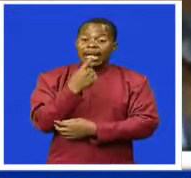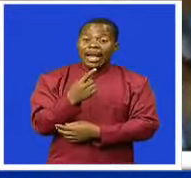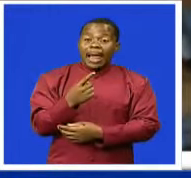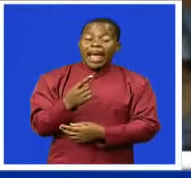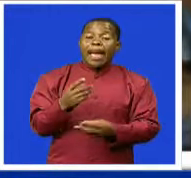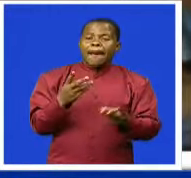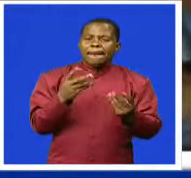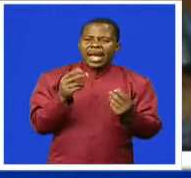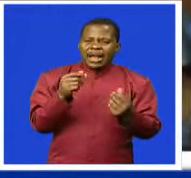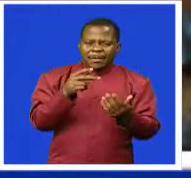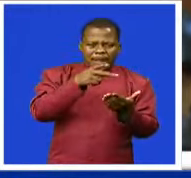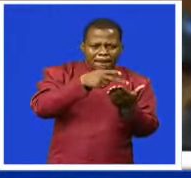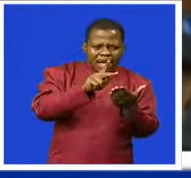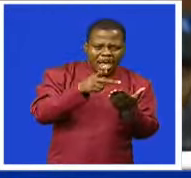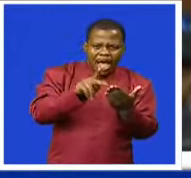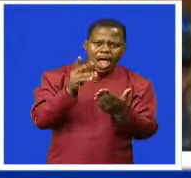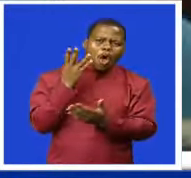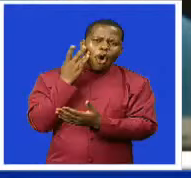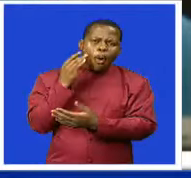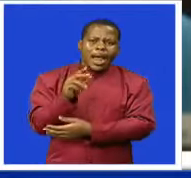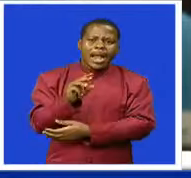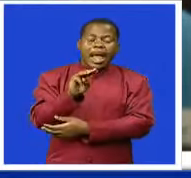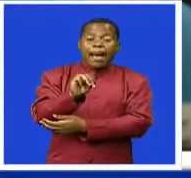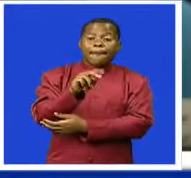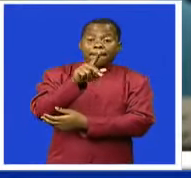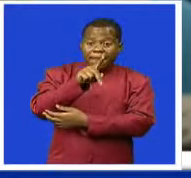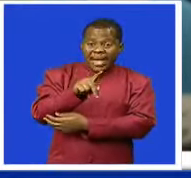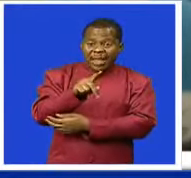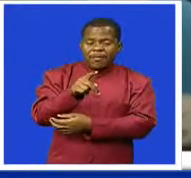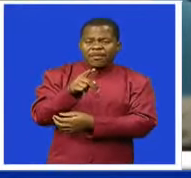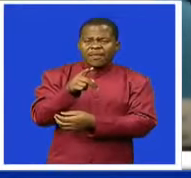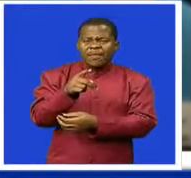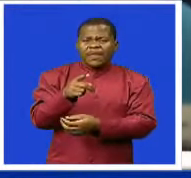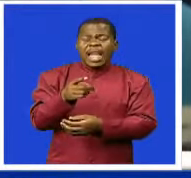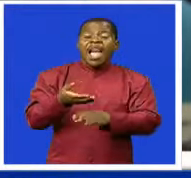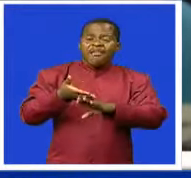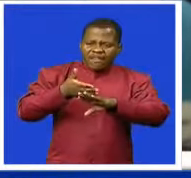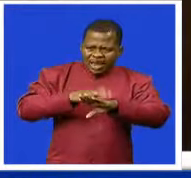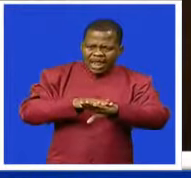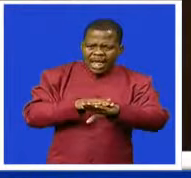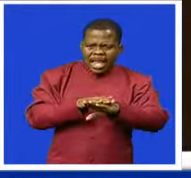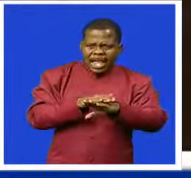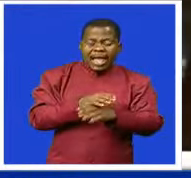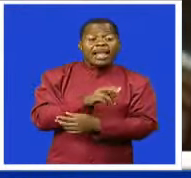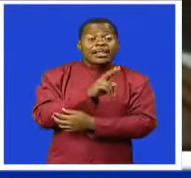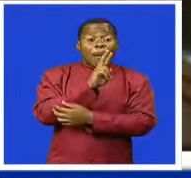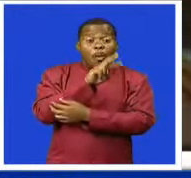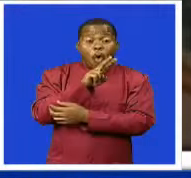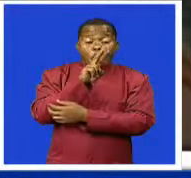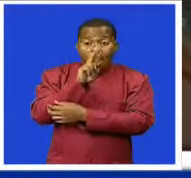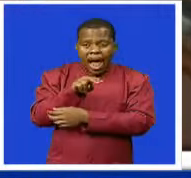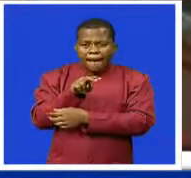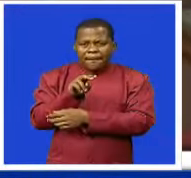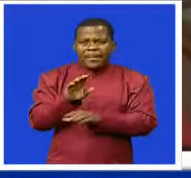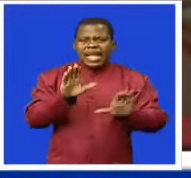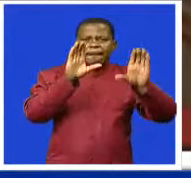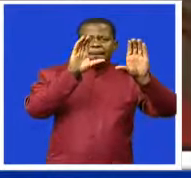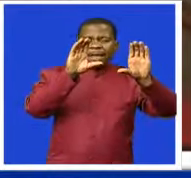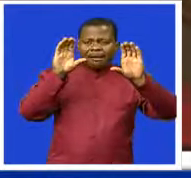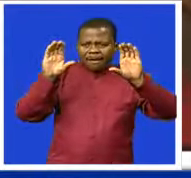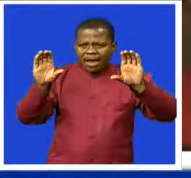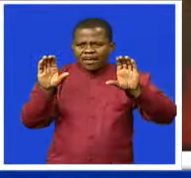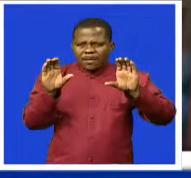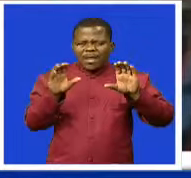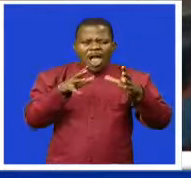nakushonela ilunga itawubuka timakethe ukuthi time njani nakucathaniswa nemali yemhlalaphansi